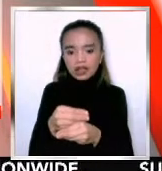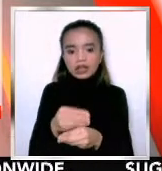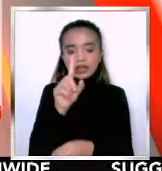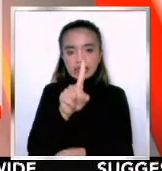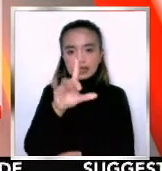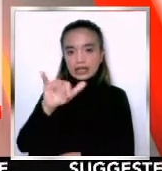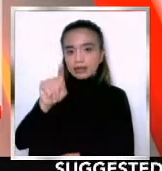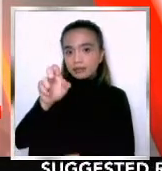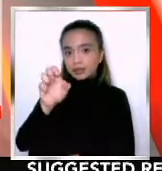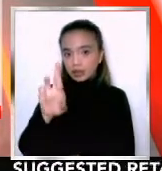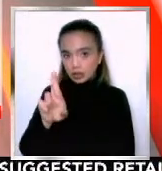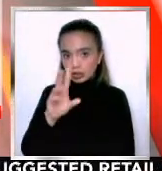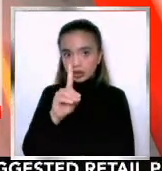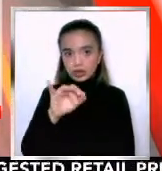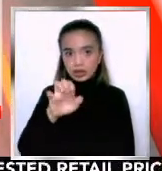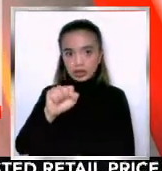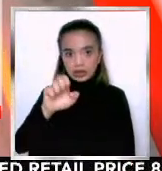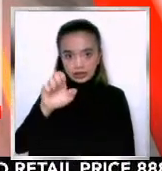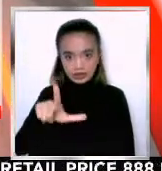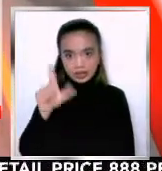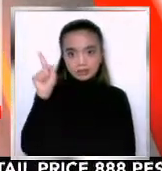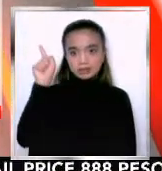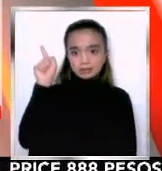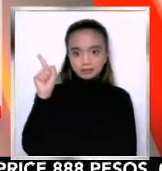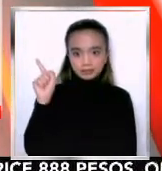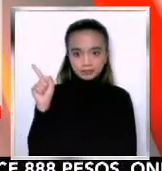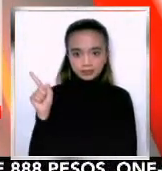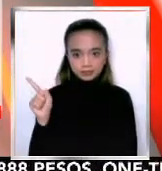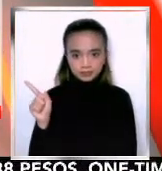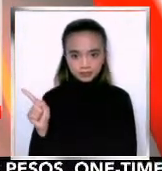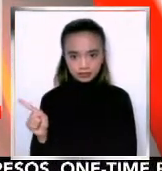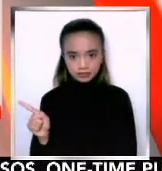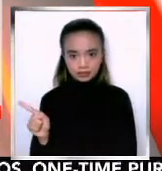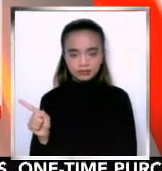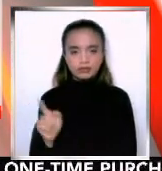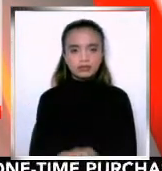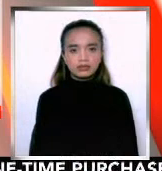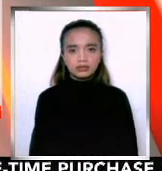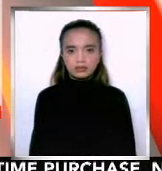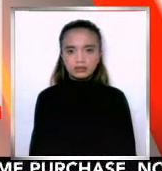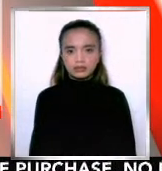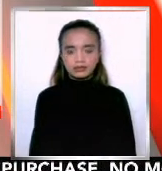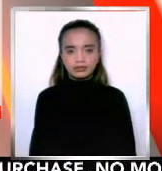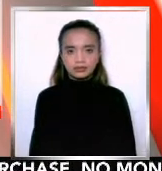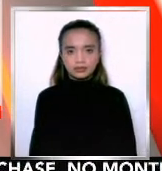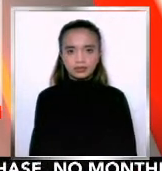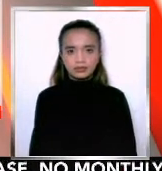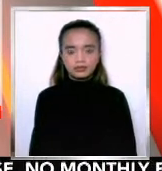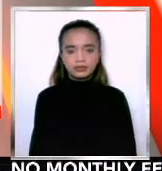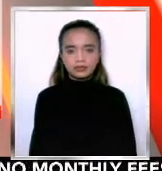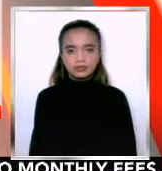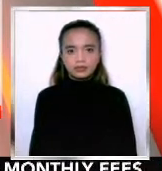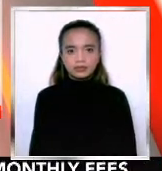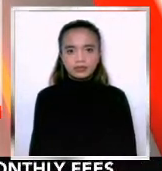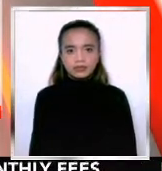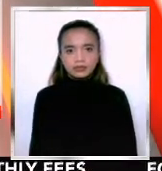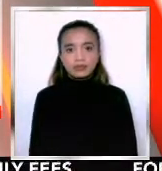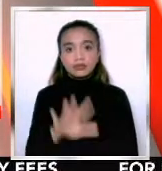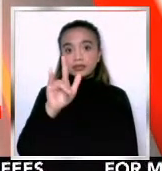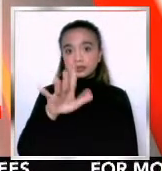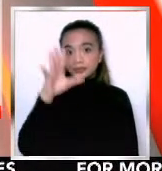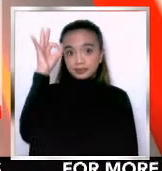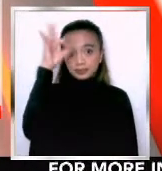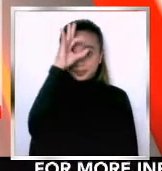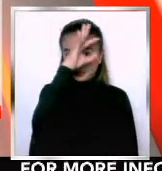sa Caltex, Petrogas, Flying V, PTT Philippines, Petron at Unioil. 75 centavos naman